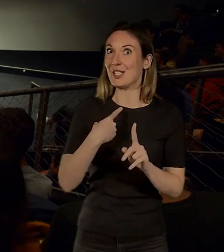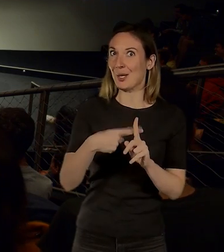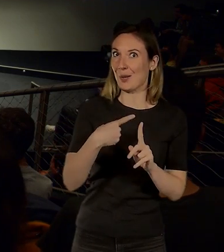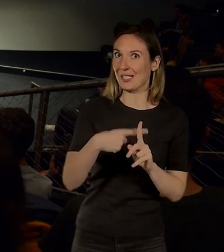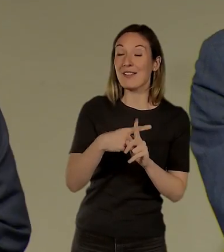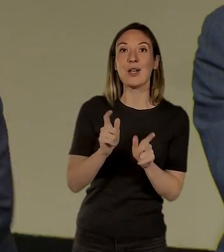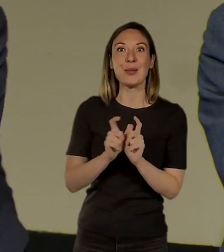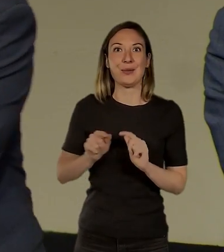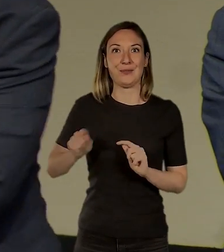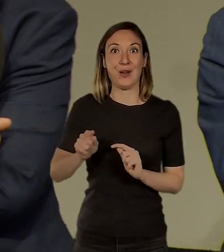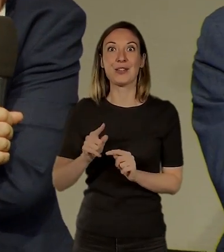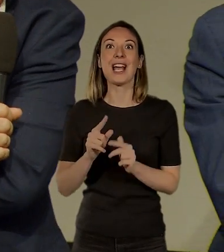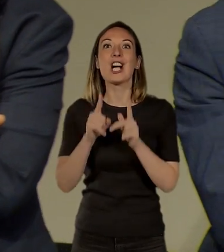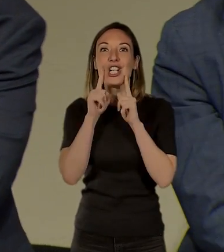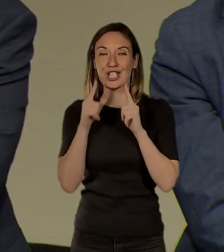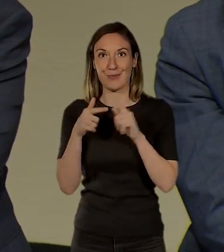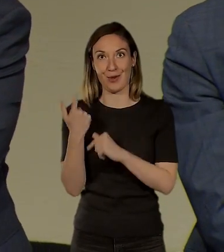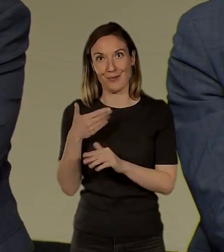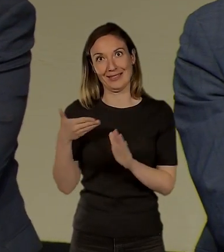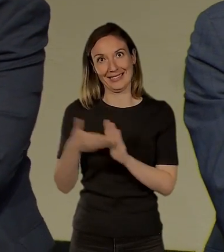Piráty. A...